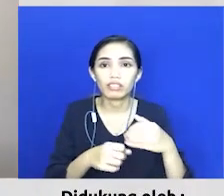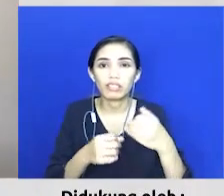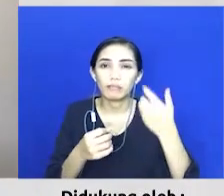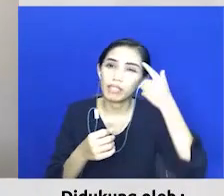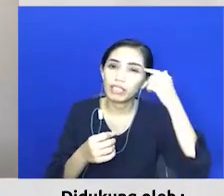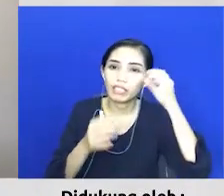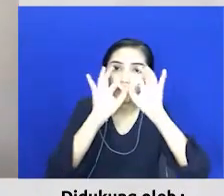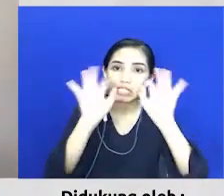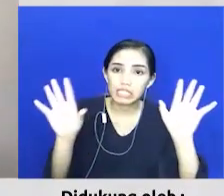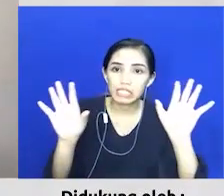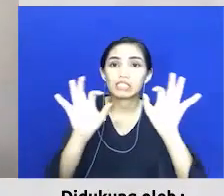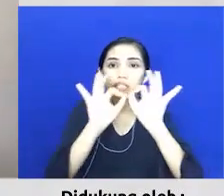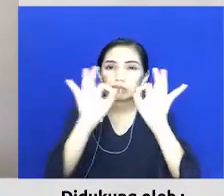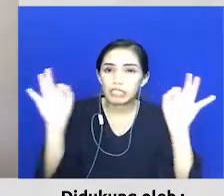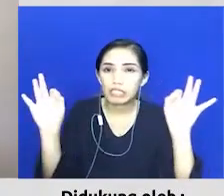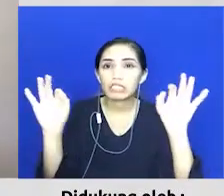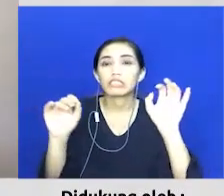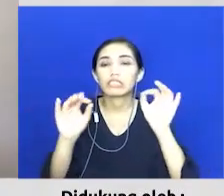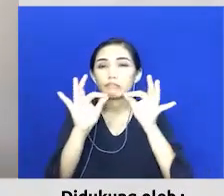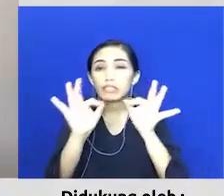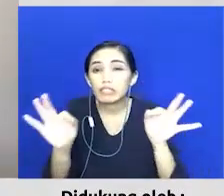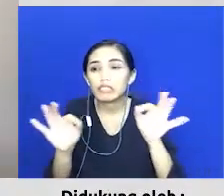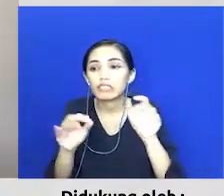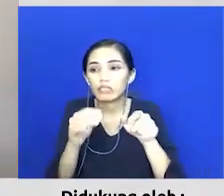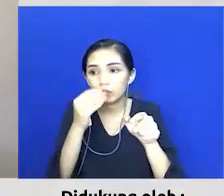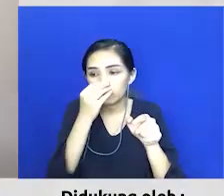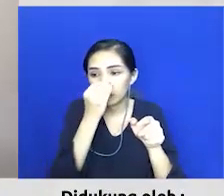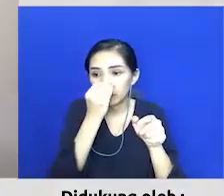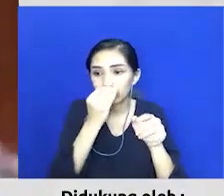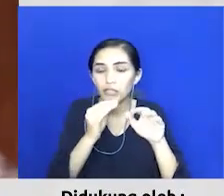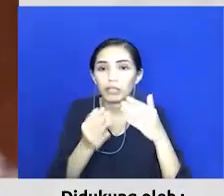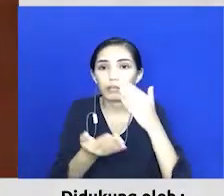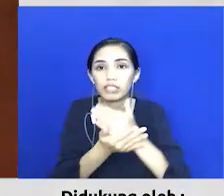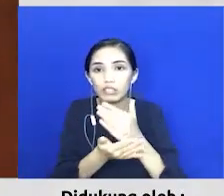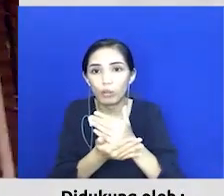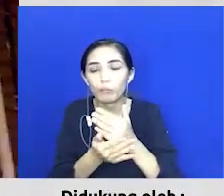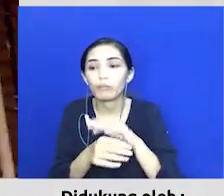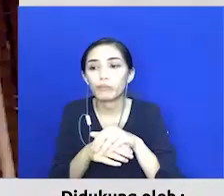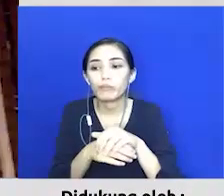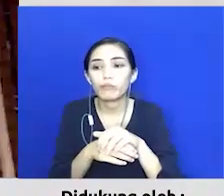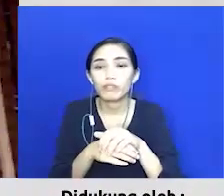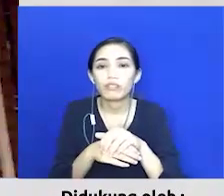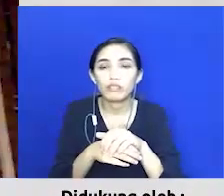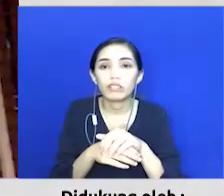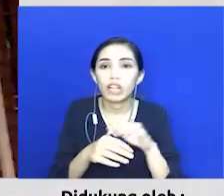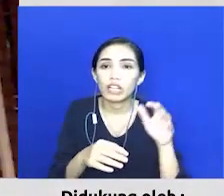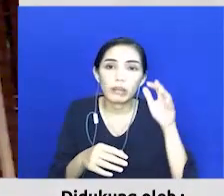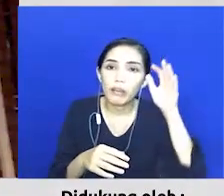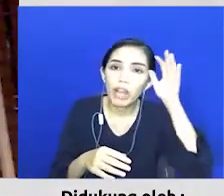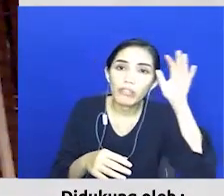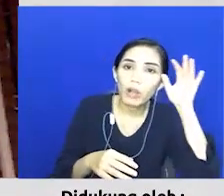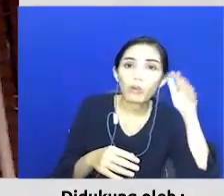tuh kita beneran sangat shock ini kok tiba-tiba di stop gitu. Kita sama enggak tahu ngapain gitu. Kalau aku udah